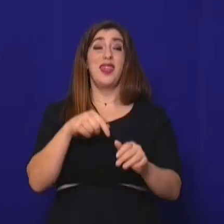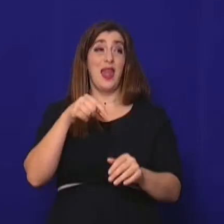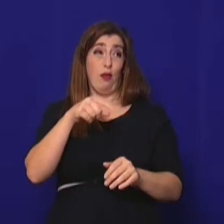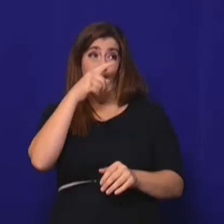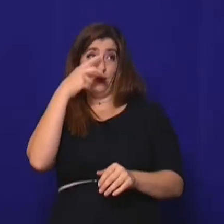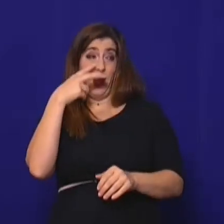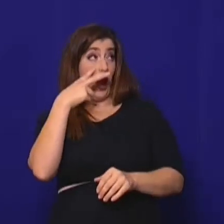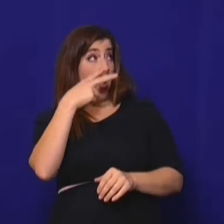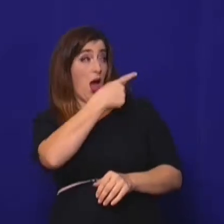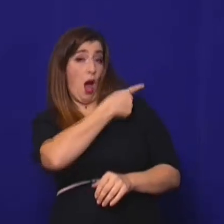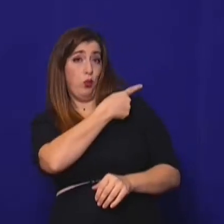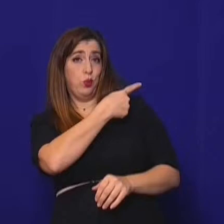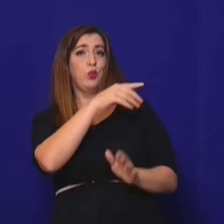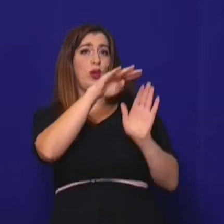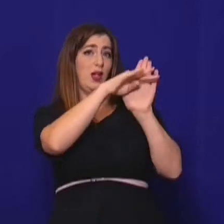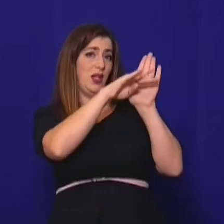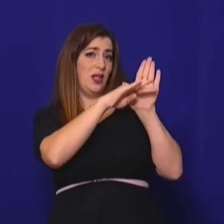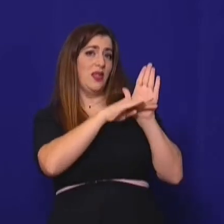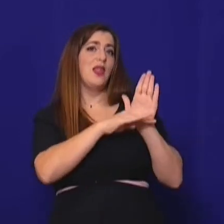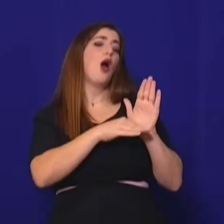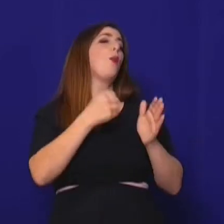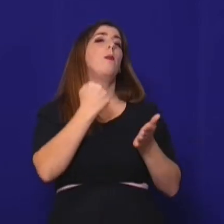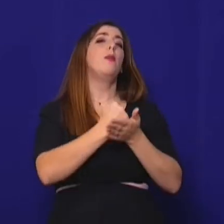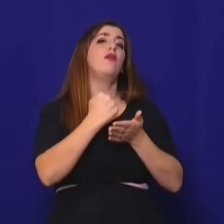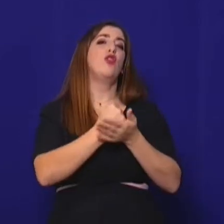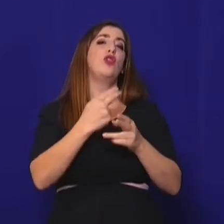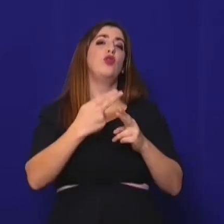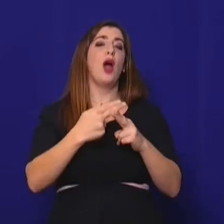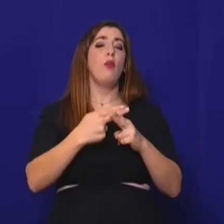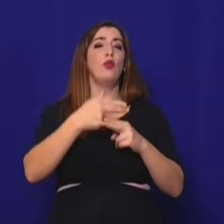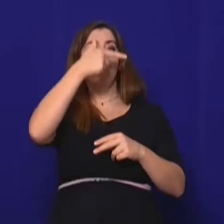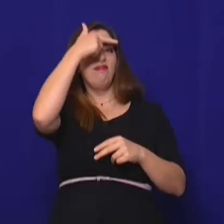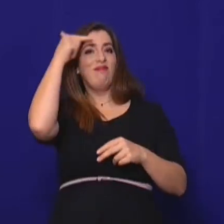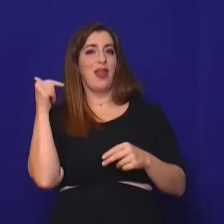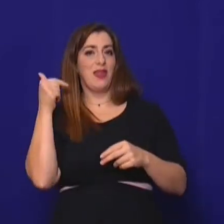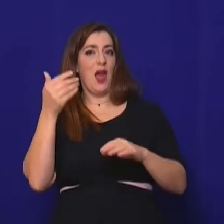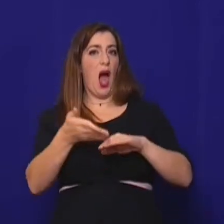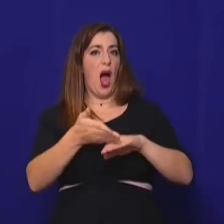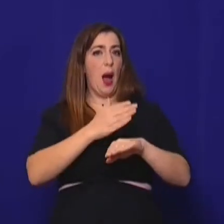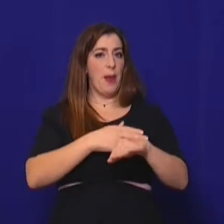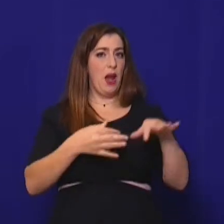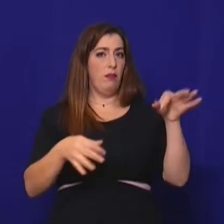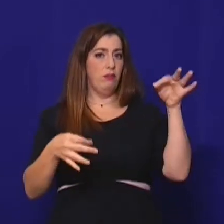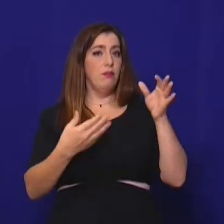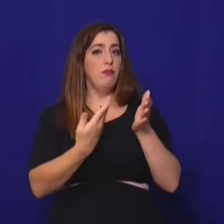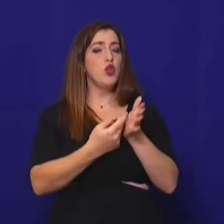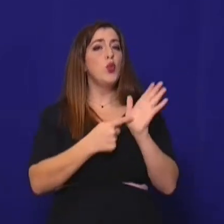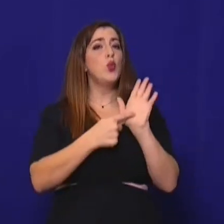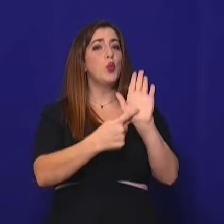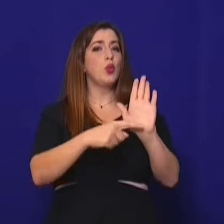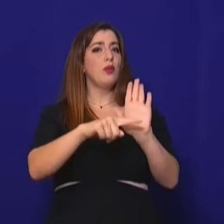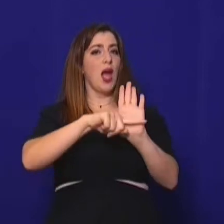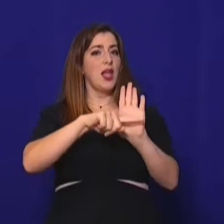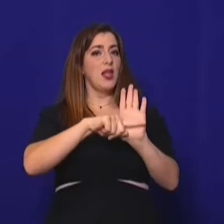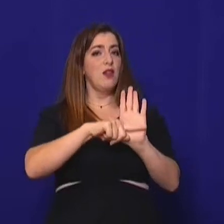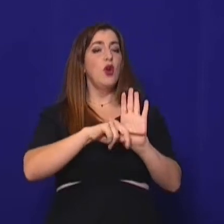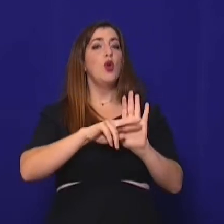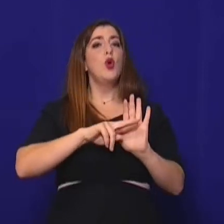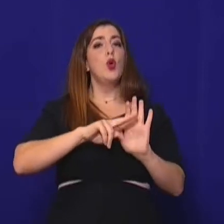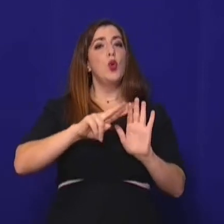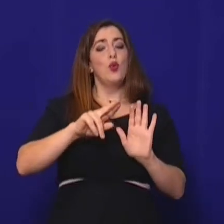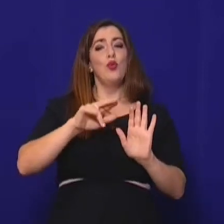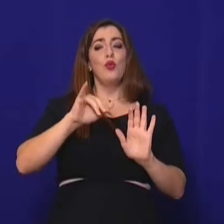jġibu test magħhom, inkella jiġu ttestjati fl-ajruport u dawk li jirrifjutaw li jiġu ttestjati jekk ma kellhomx it-test